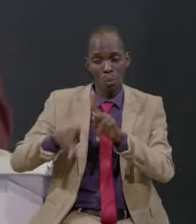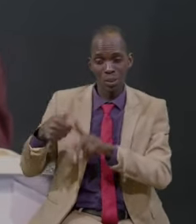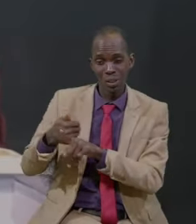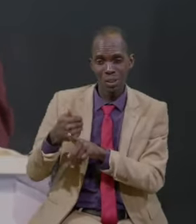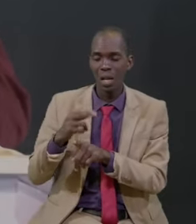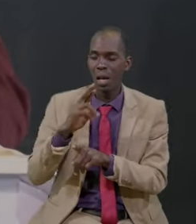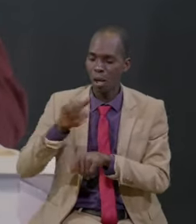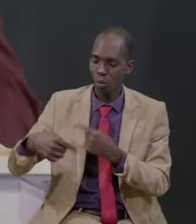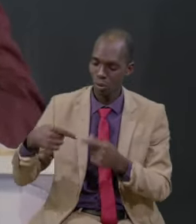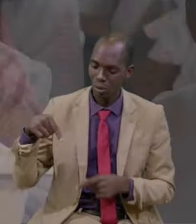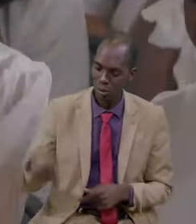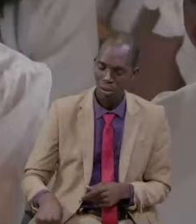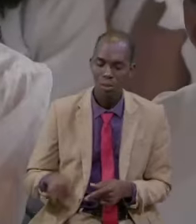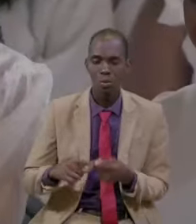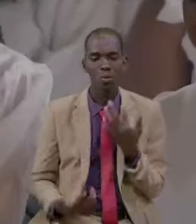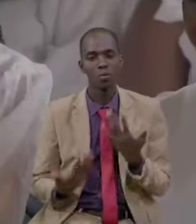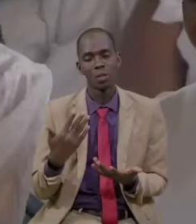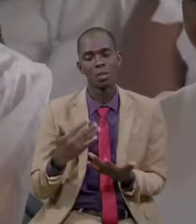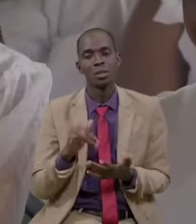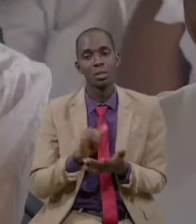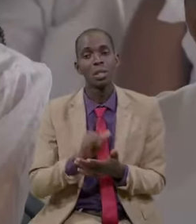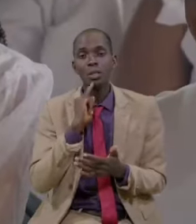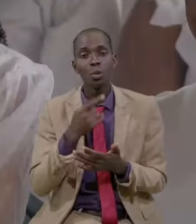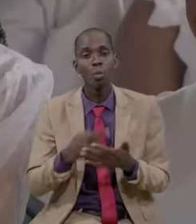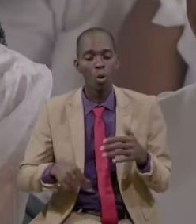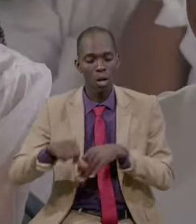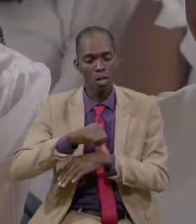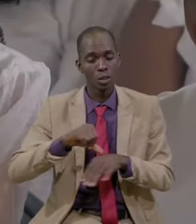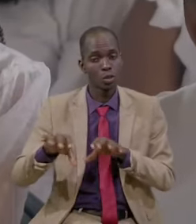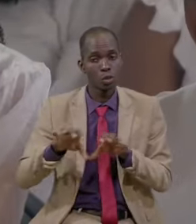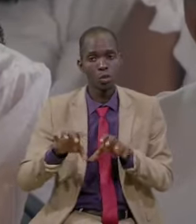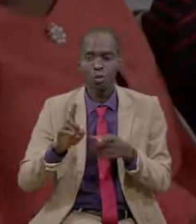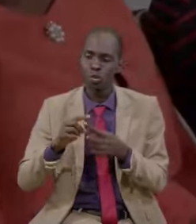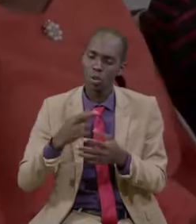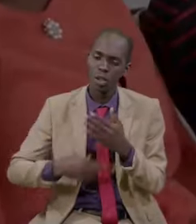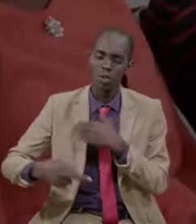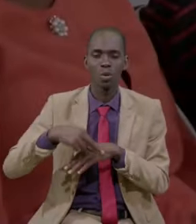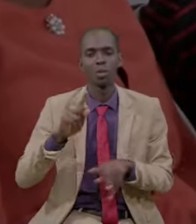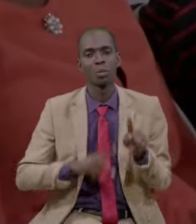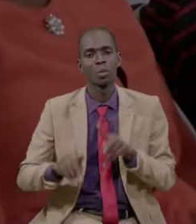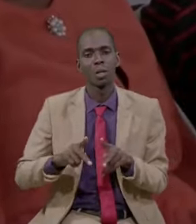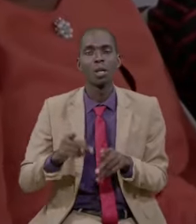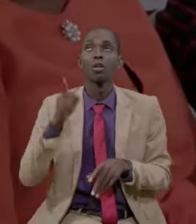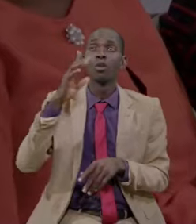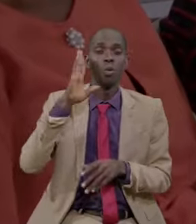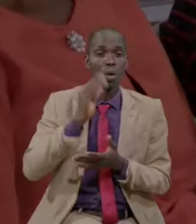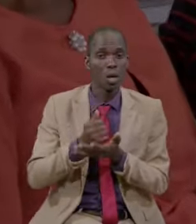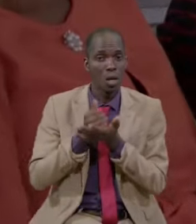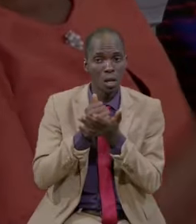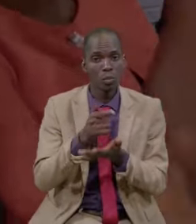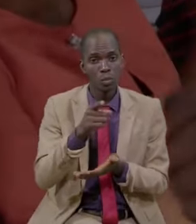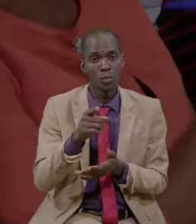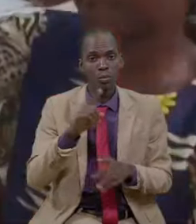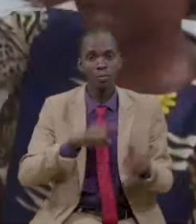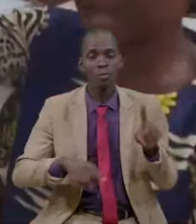fait. Dieu va t'aider. Et Dieu va continuer à m'aider. Dis amen pour